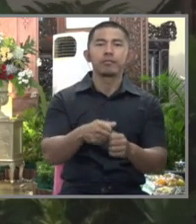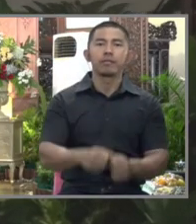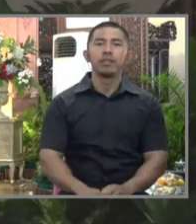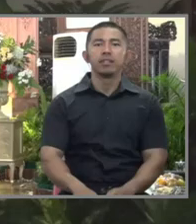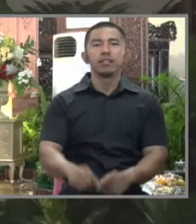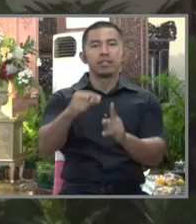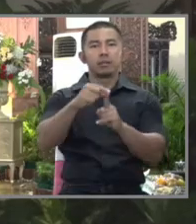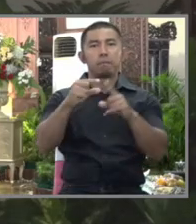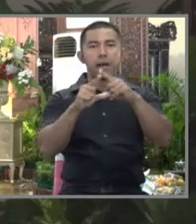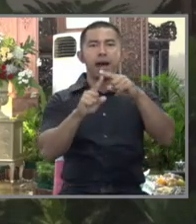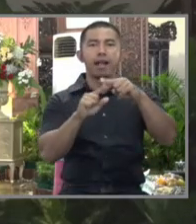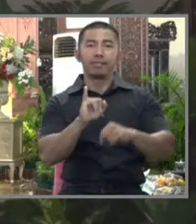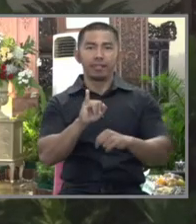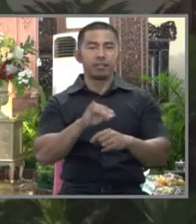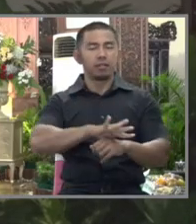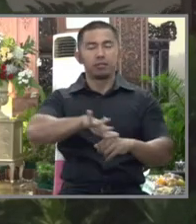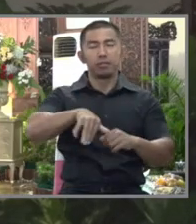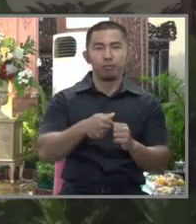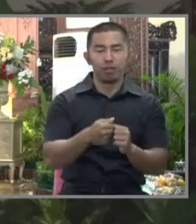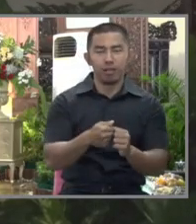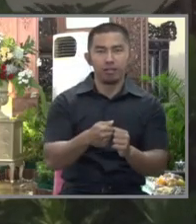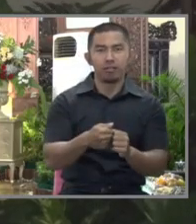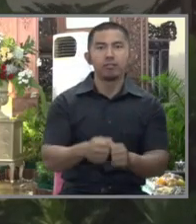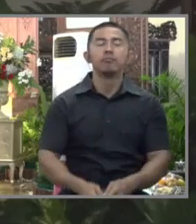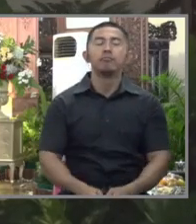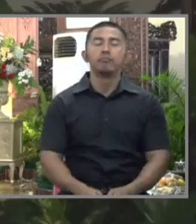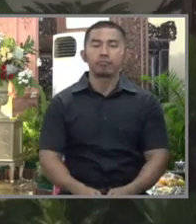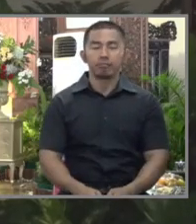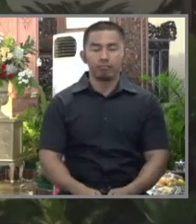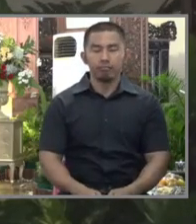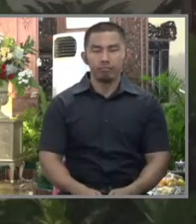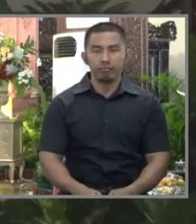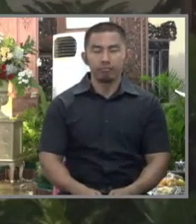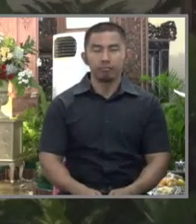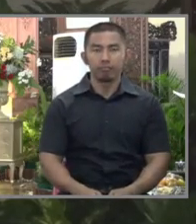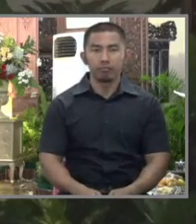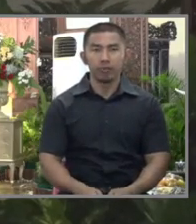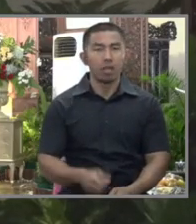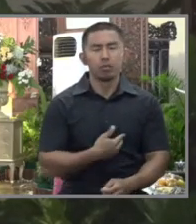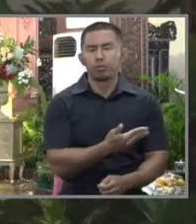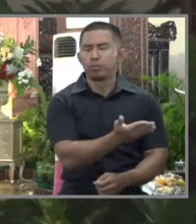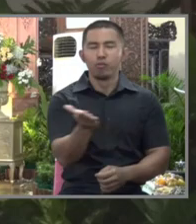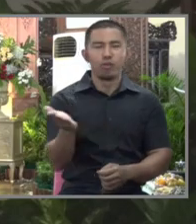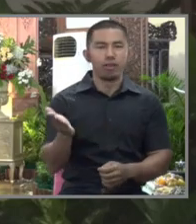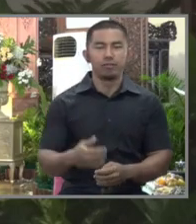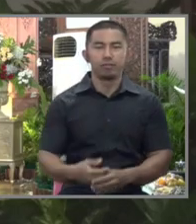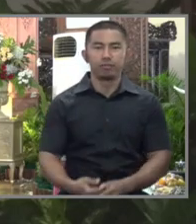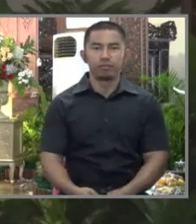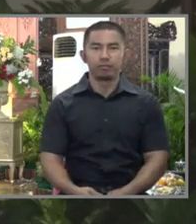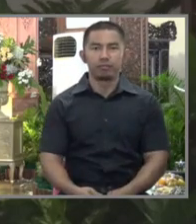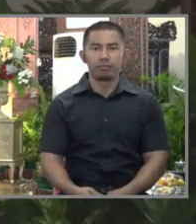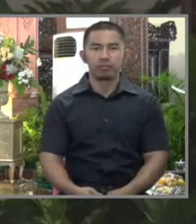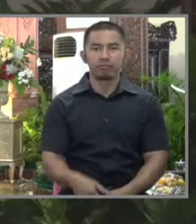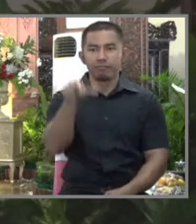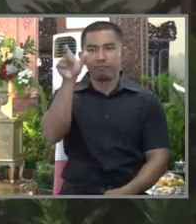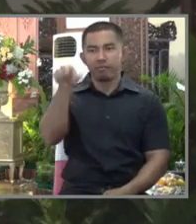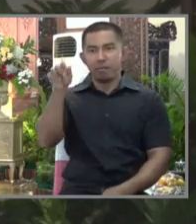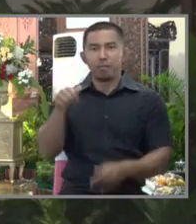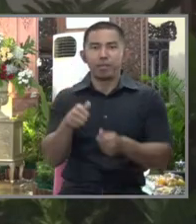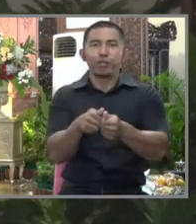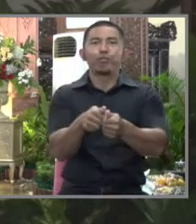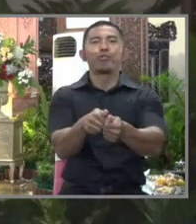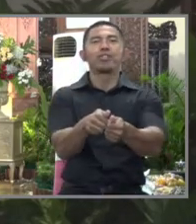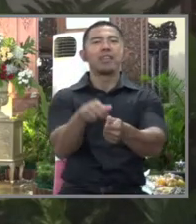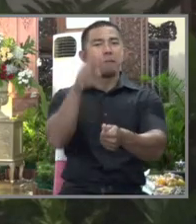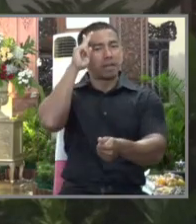dan wilayah pengembangan Banglor serta seluruh peserta musyawarah